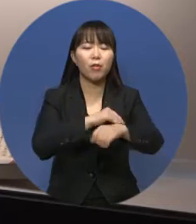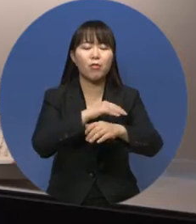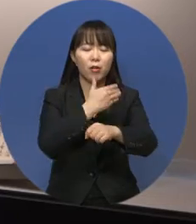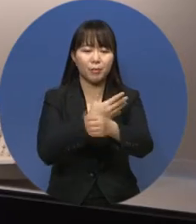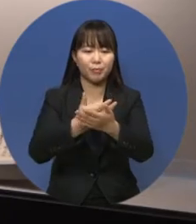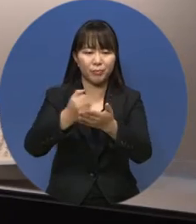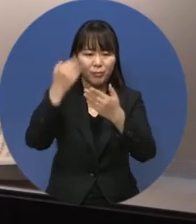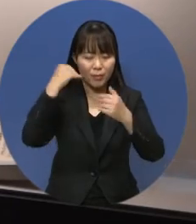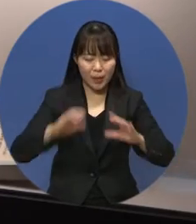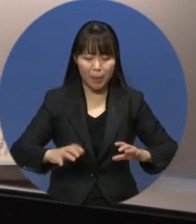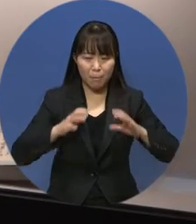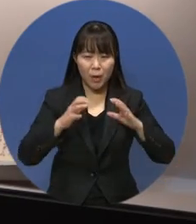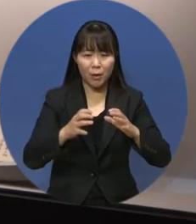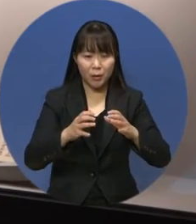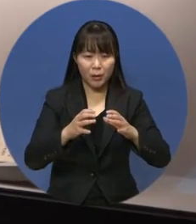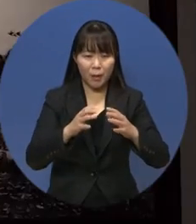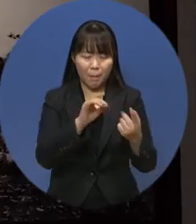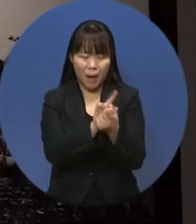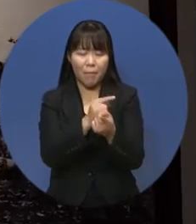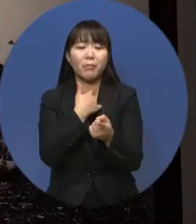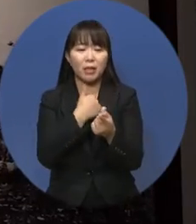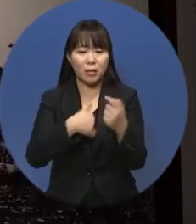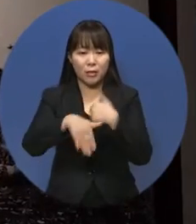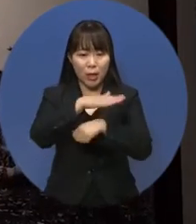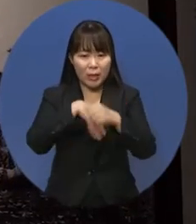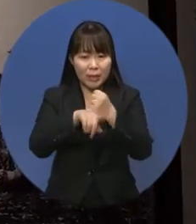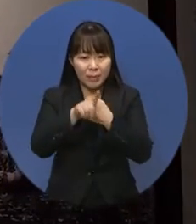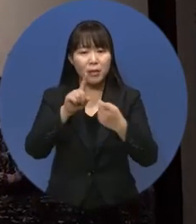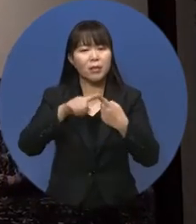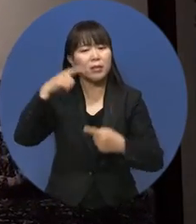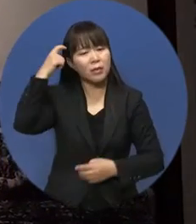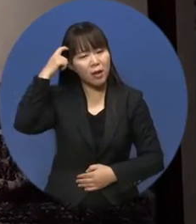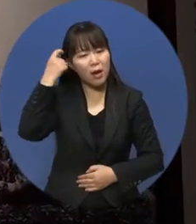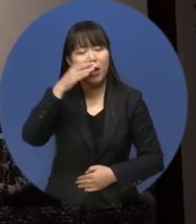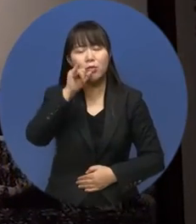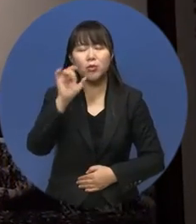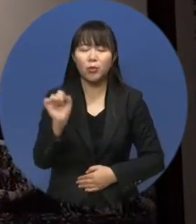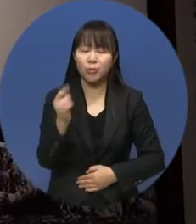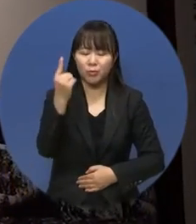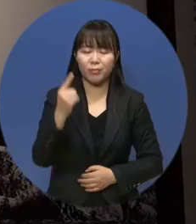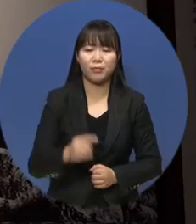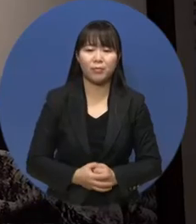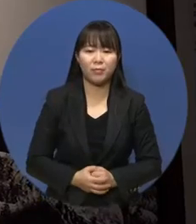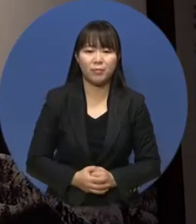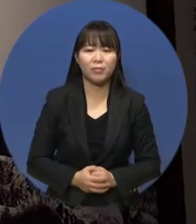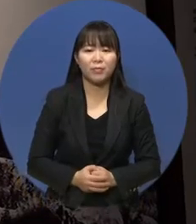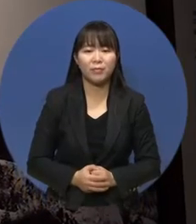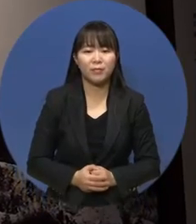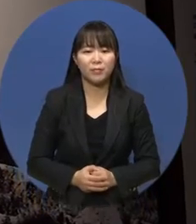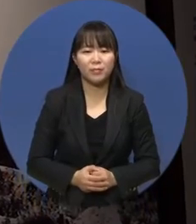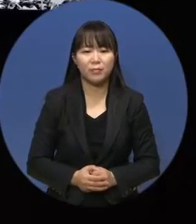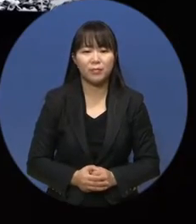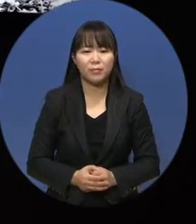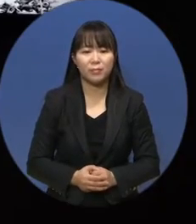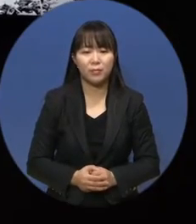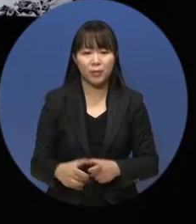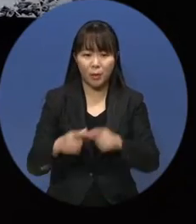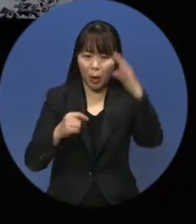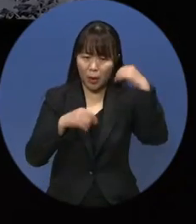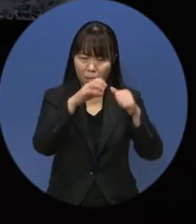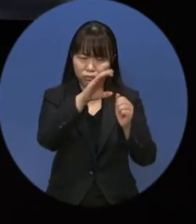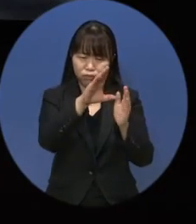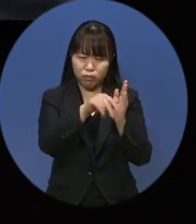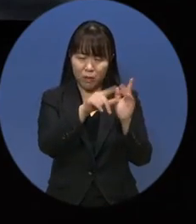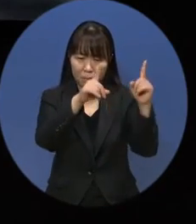대한민국이 직면했던 현실과 의미를 생각하는 계기가 되고 있습니다 일제강점기에